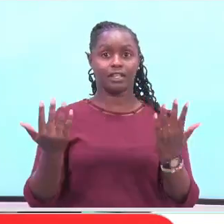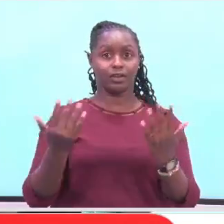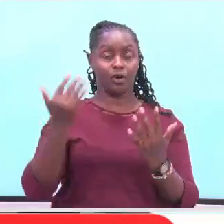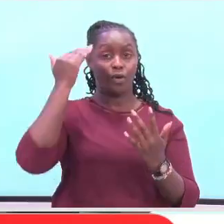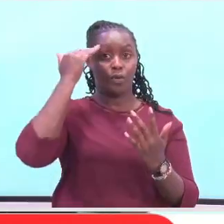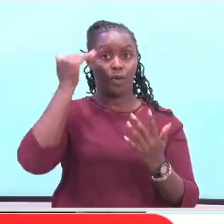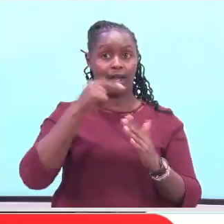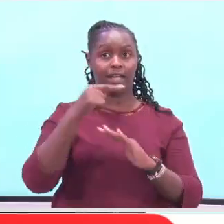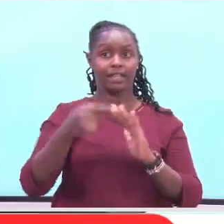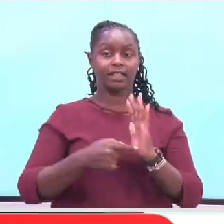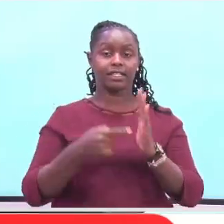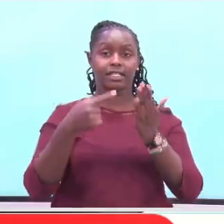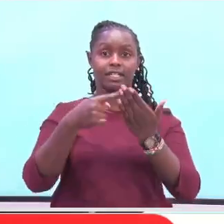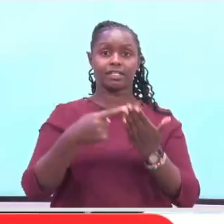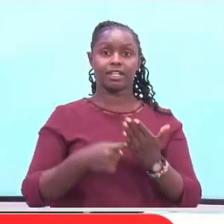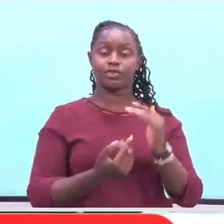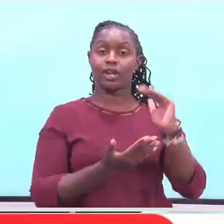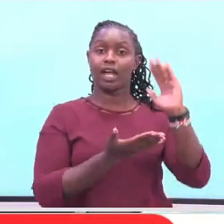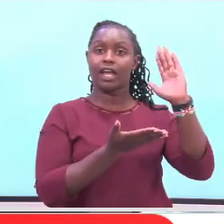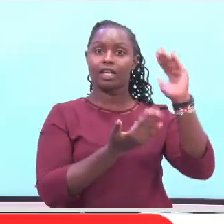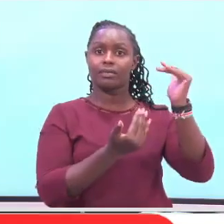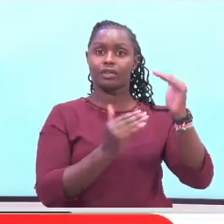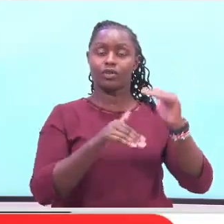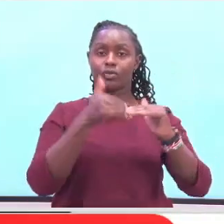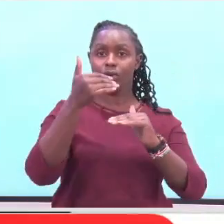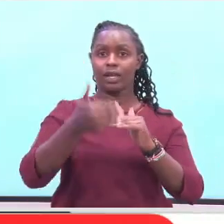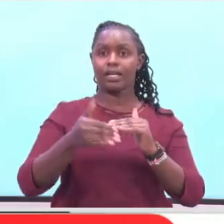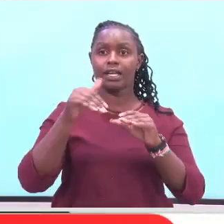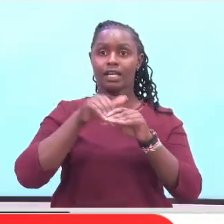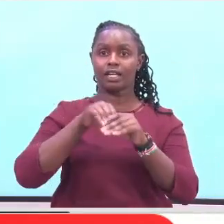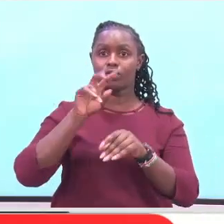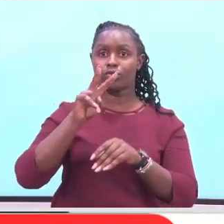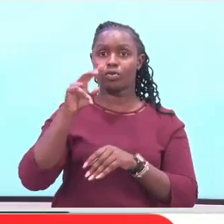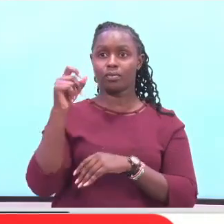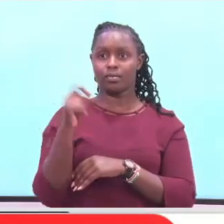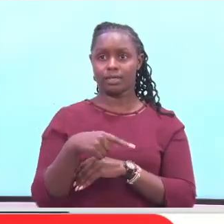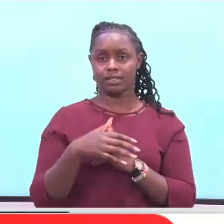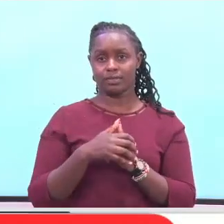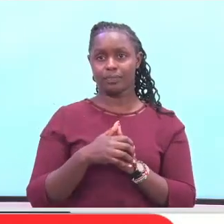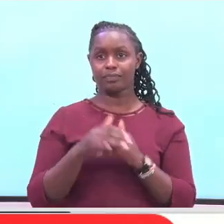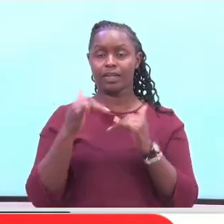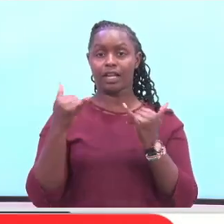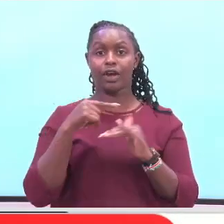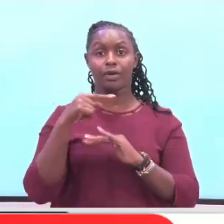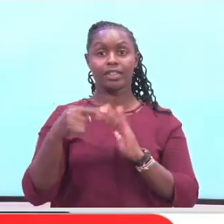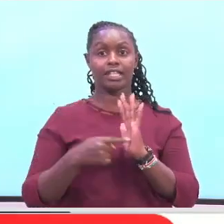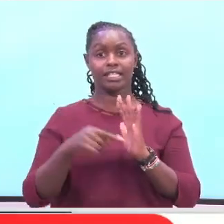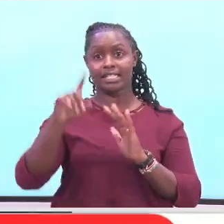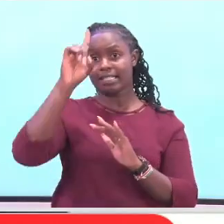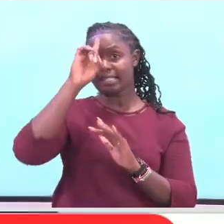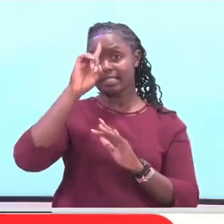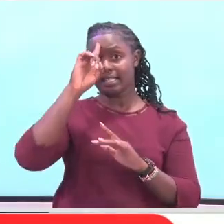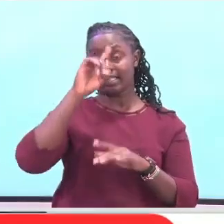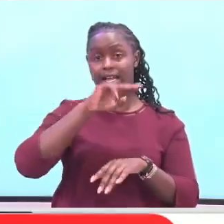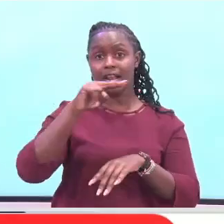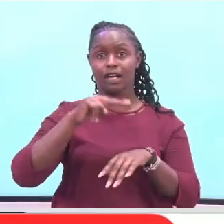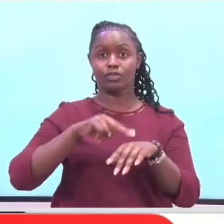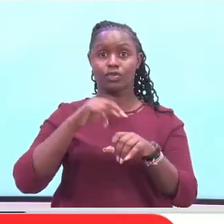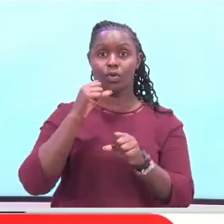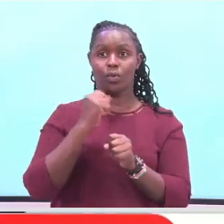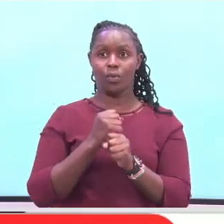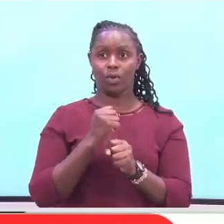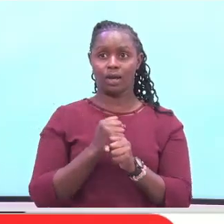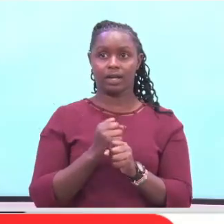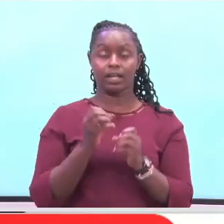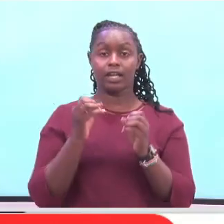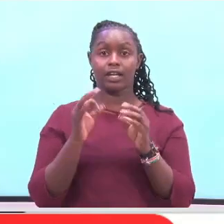hayo yanatarajiwa kukamilika kwa miezi miwili ijayo. This is serious national work. If ever there was a moment that this